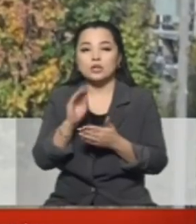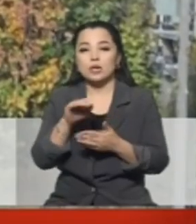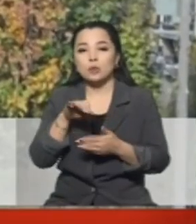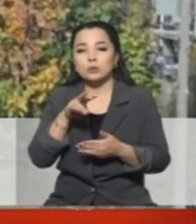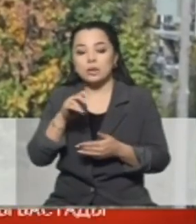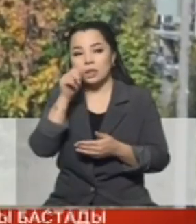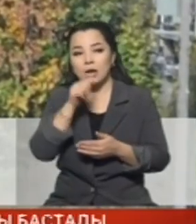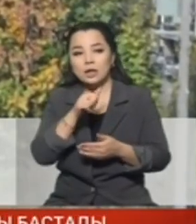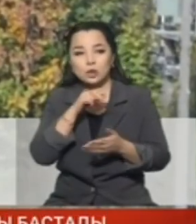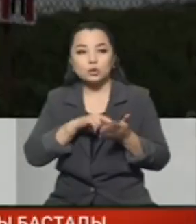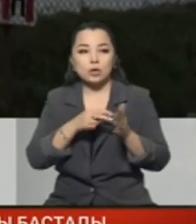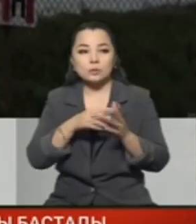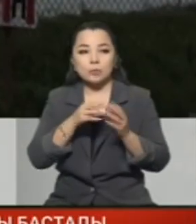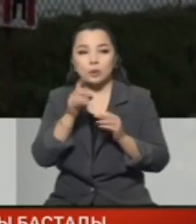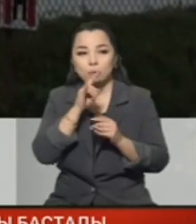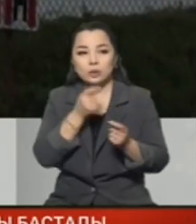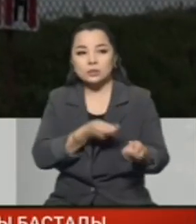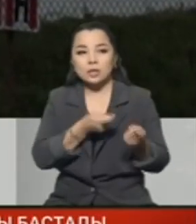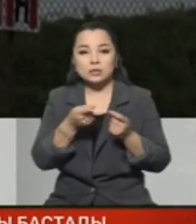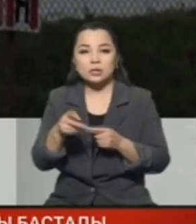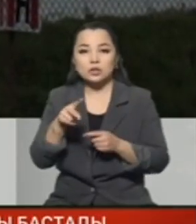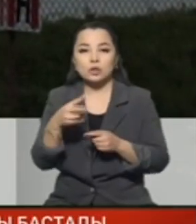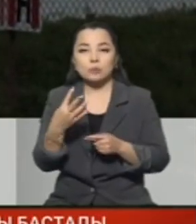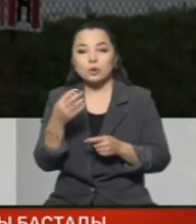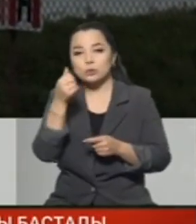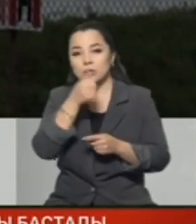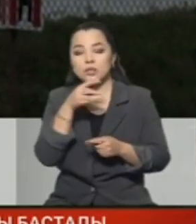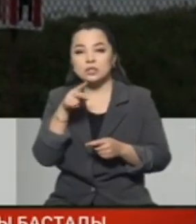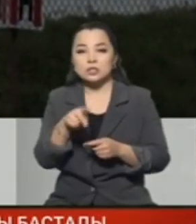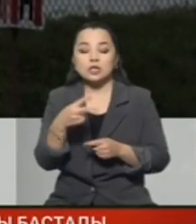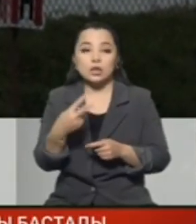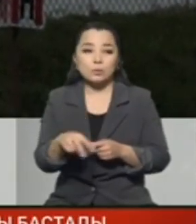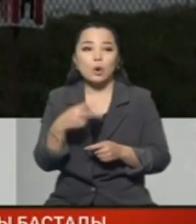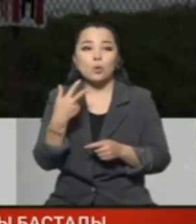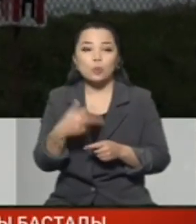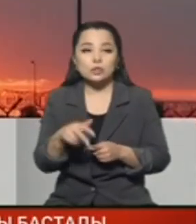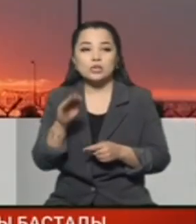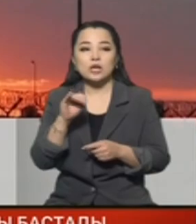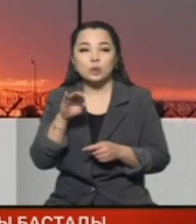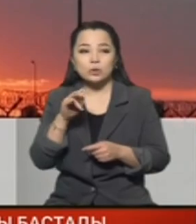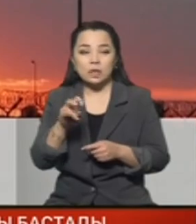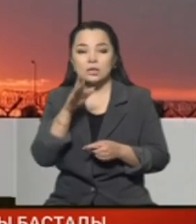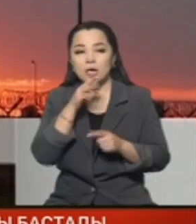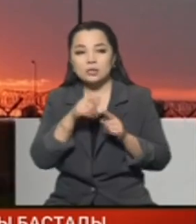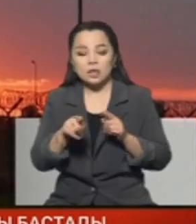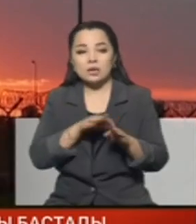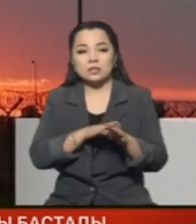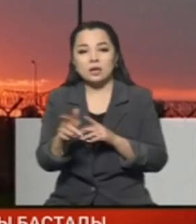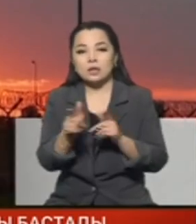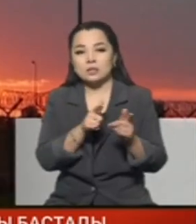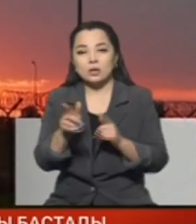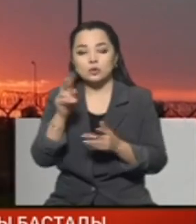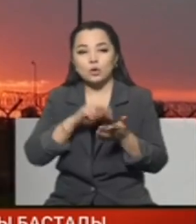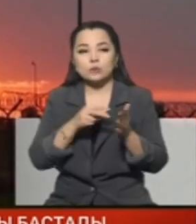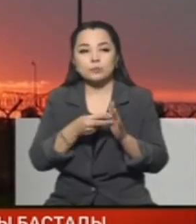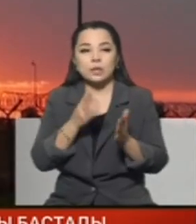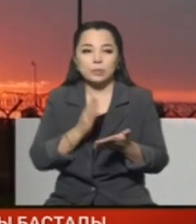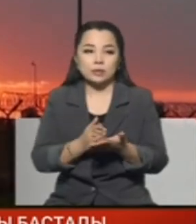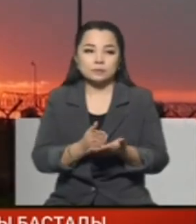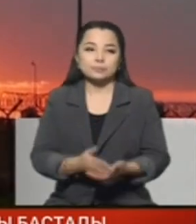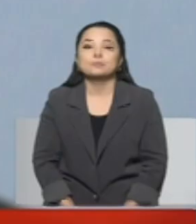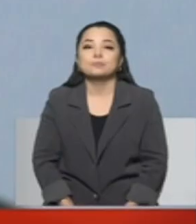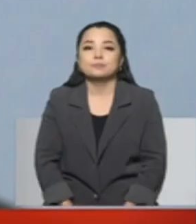айына жоспарланған мұнай жеткізу 2024 жылғы 20-30 желтоқсан аралығында жүзеге асады деген жоспар бар.